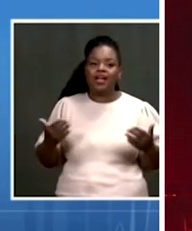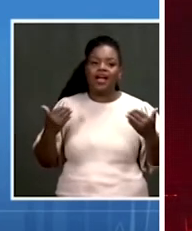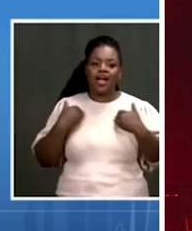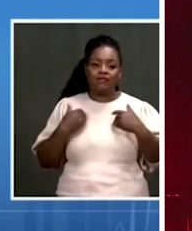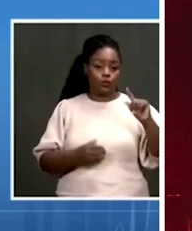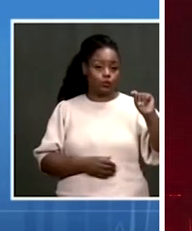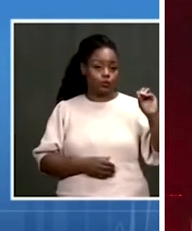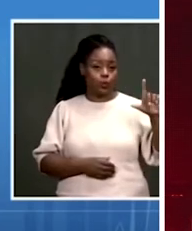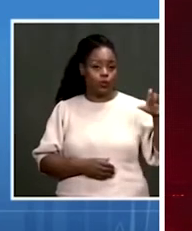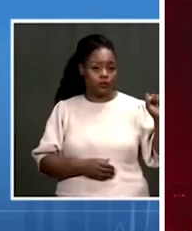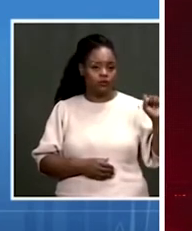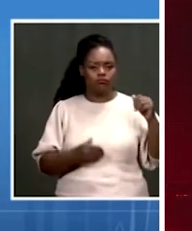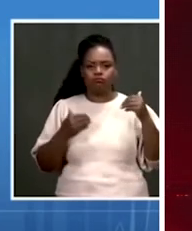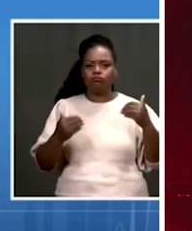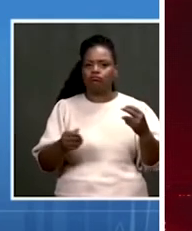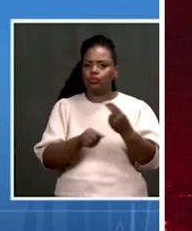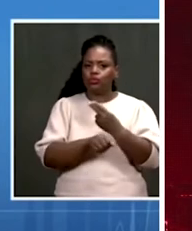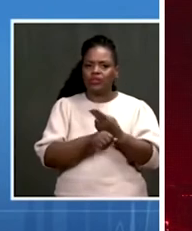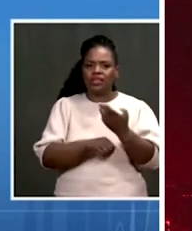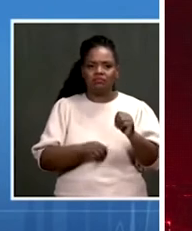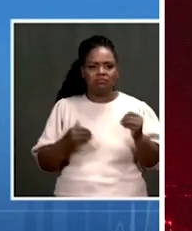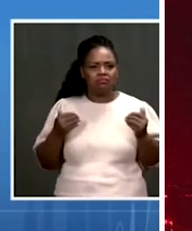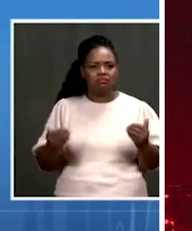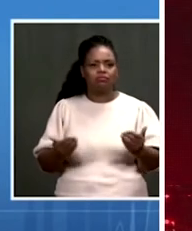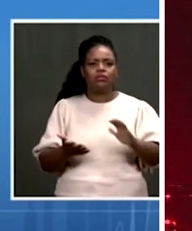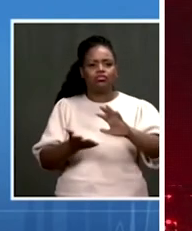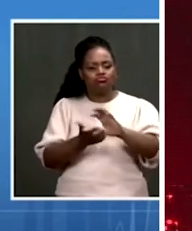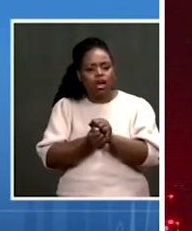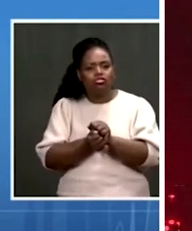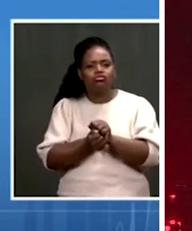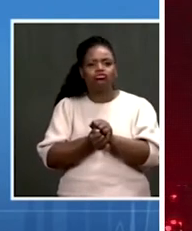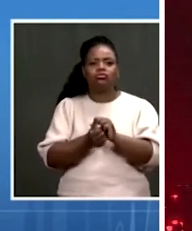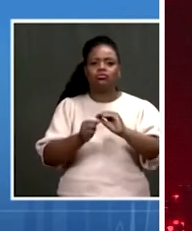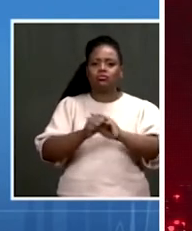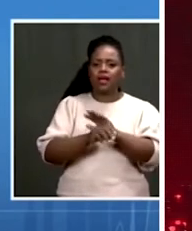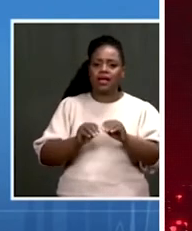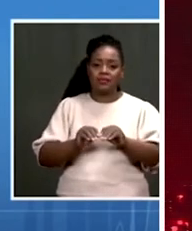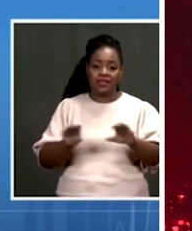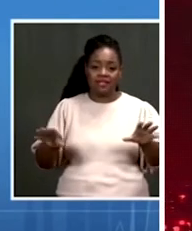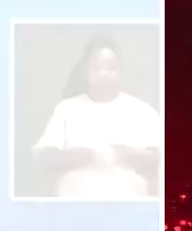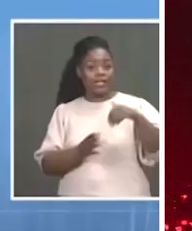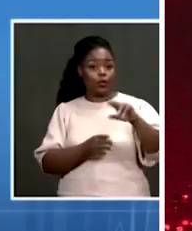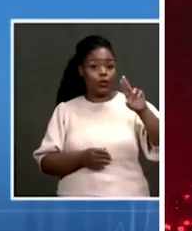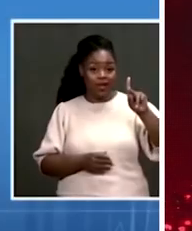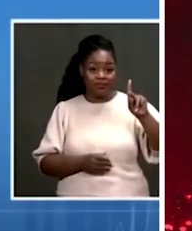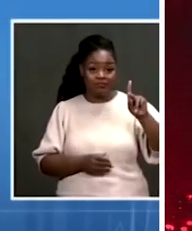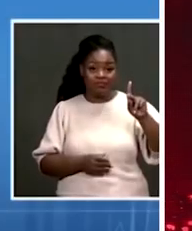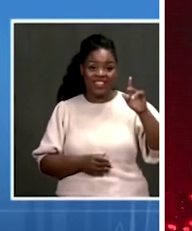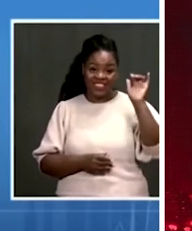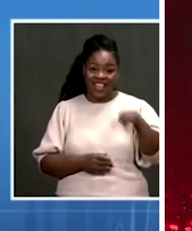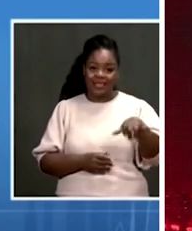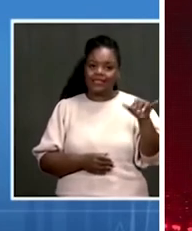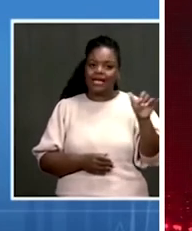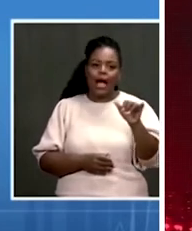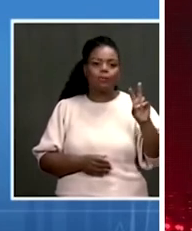kaldırma girişimlerini de riske soktuğunu ifade ettim dediğimiz gibi duruma amerikalılarda bir panik etkisi